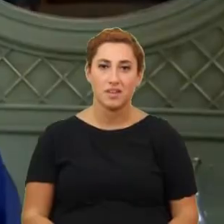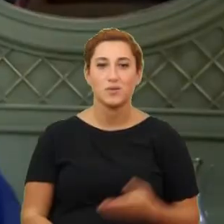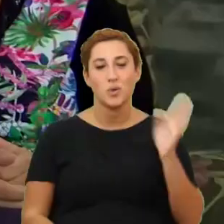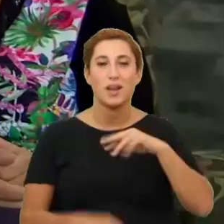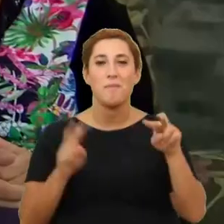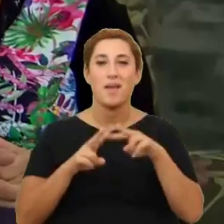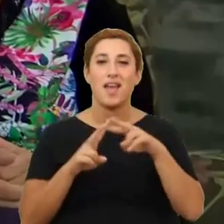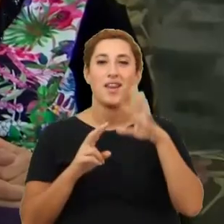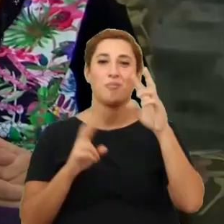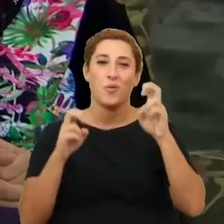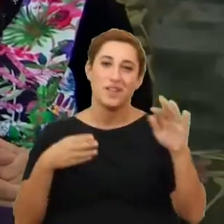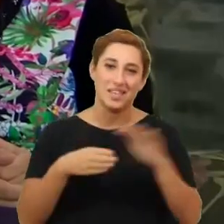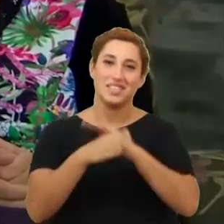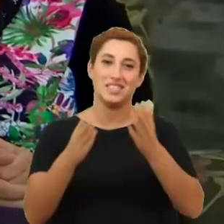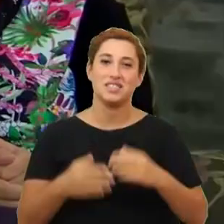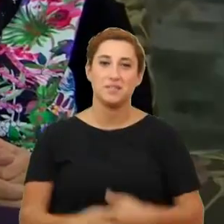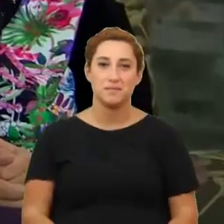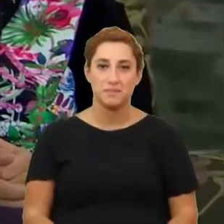Sonra da Meryem Hanım devreye girdi.